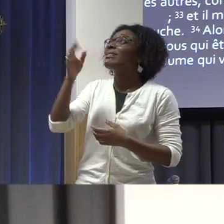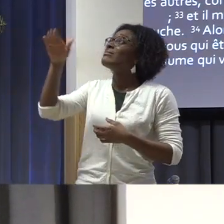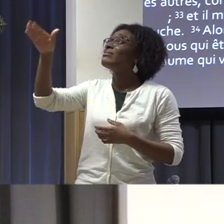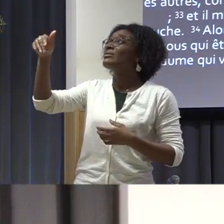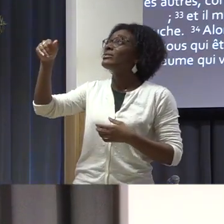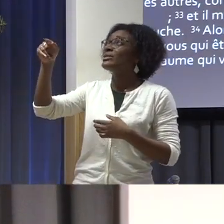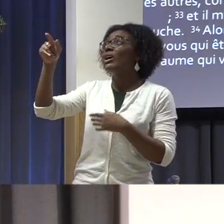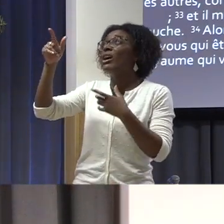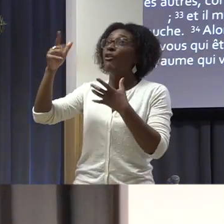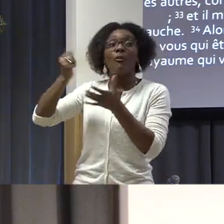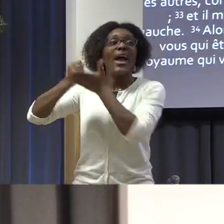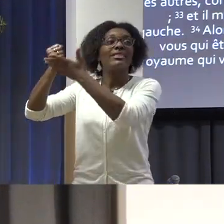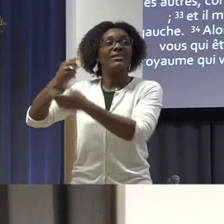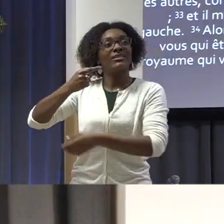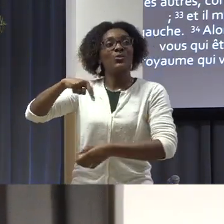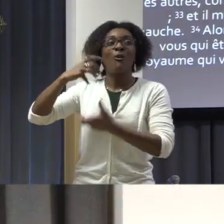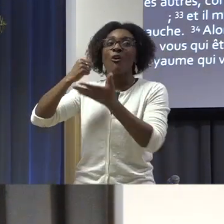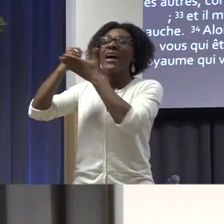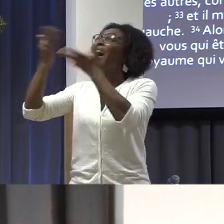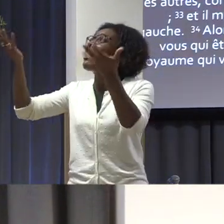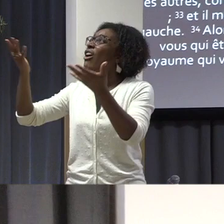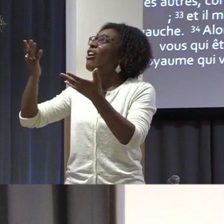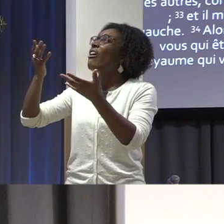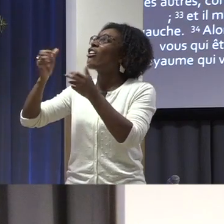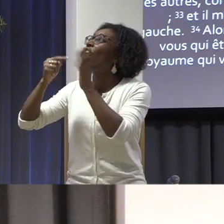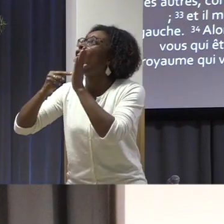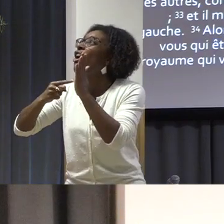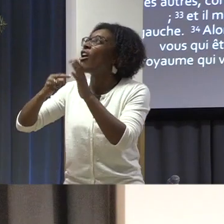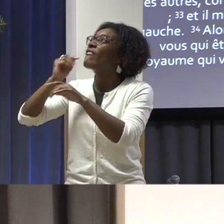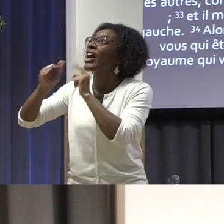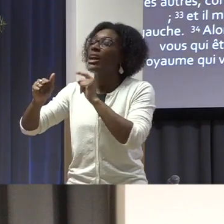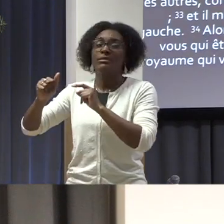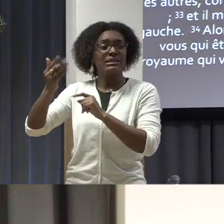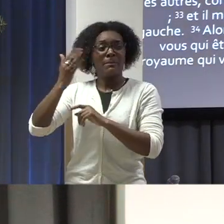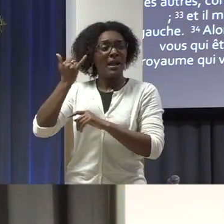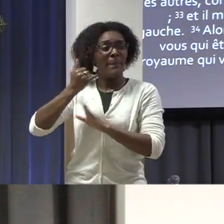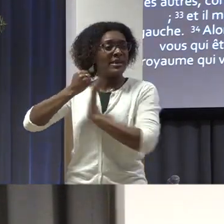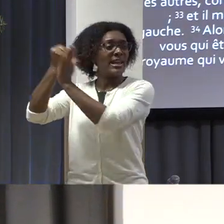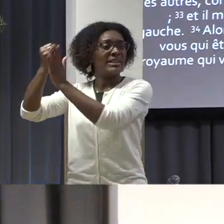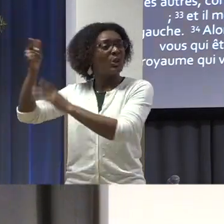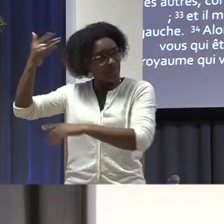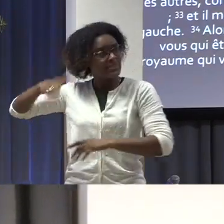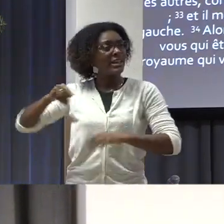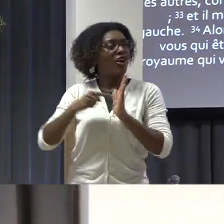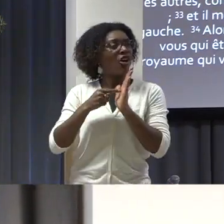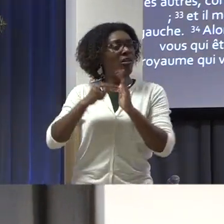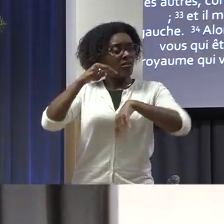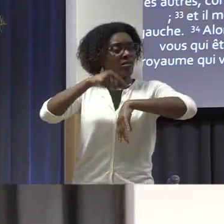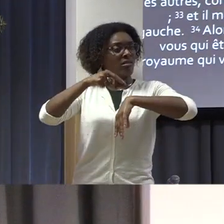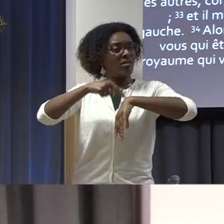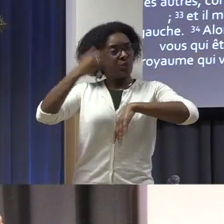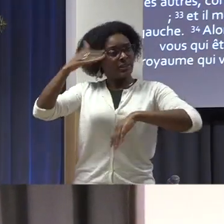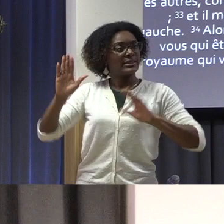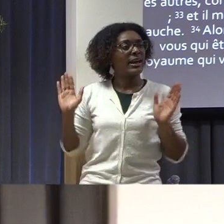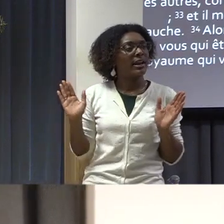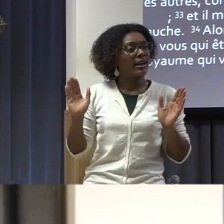jour il va le faire n'était pas dieu il a essayé ça ça a mal tourné l'essai